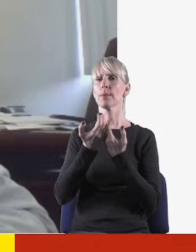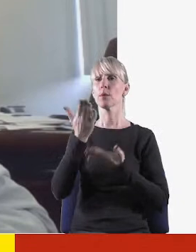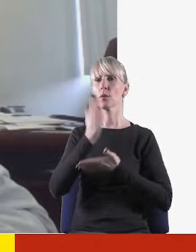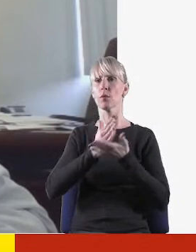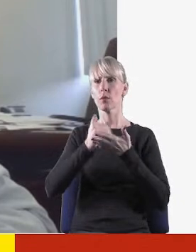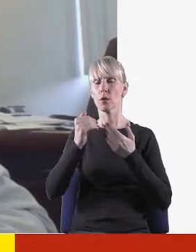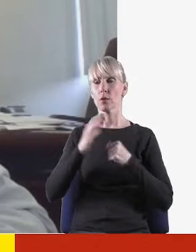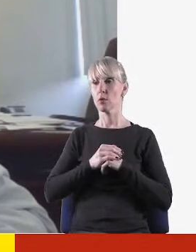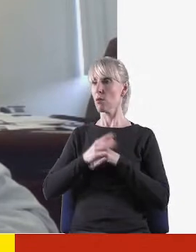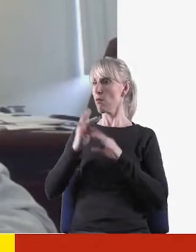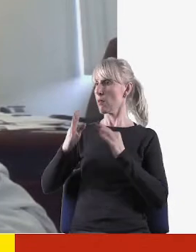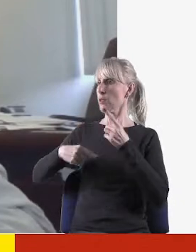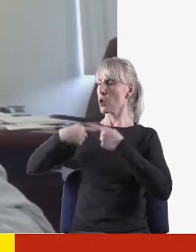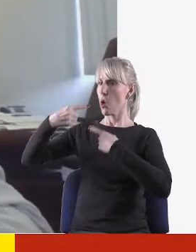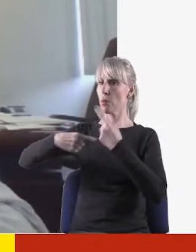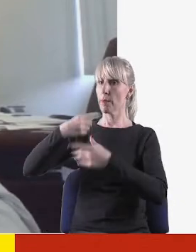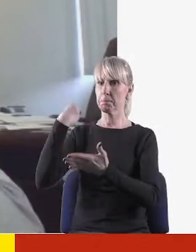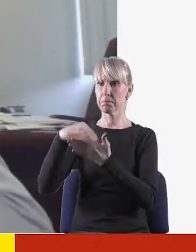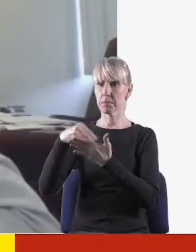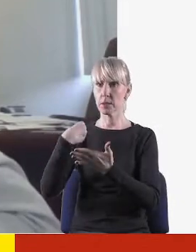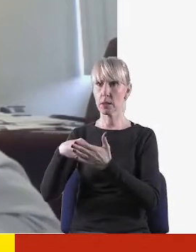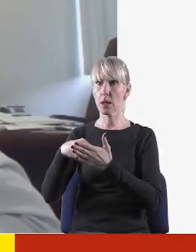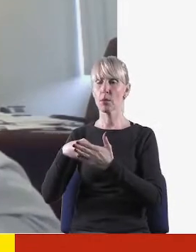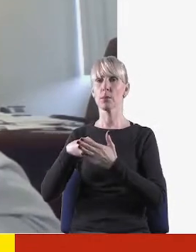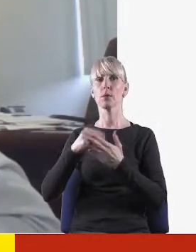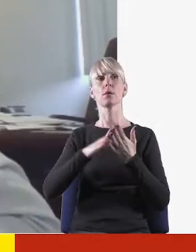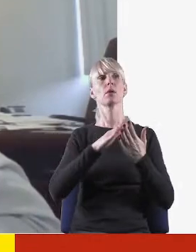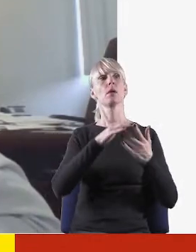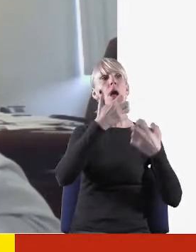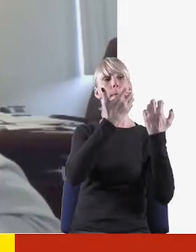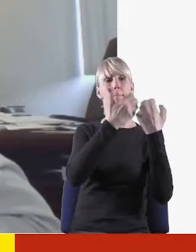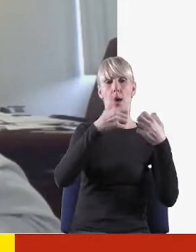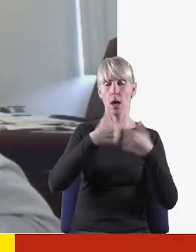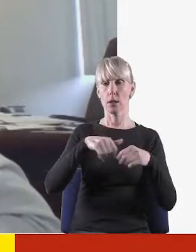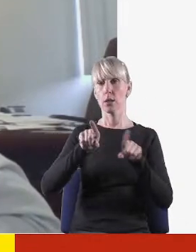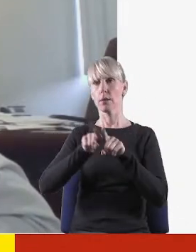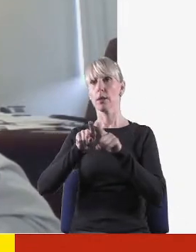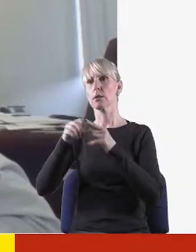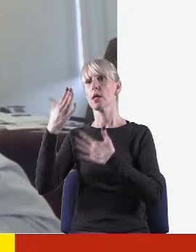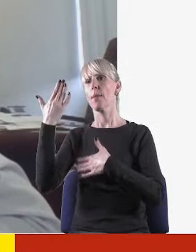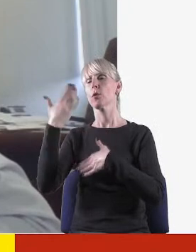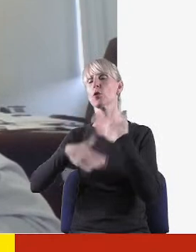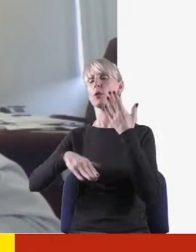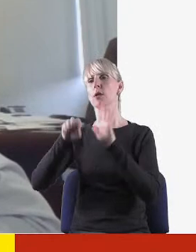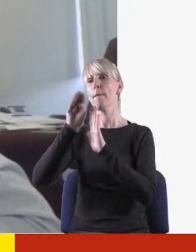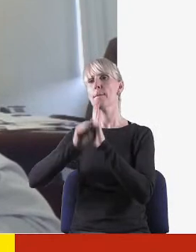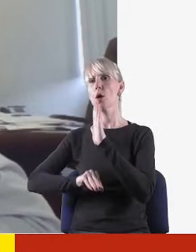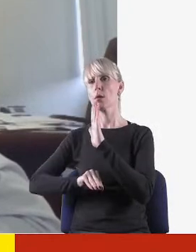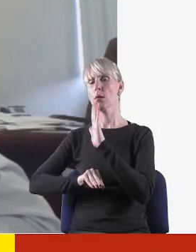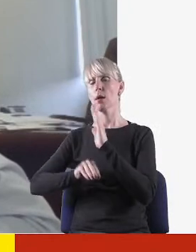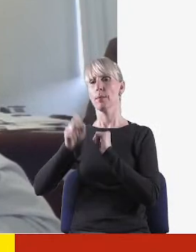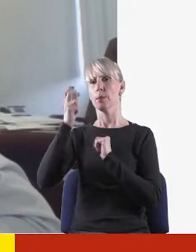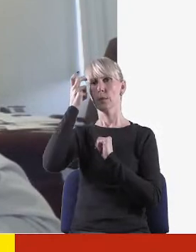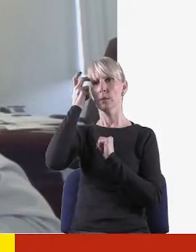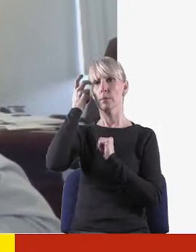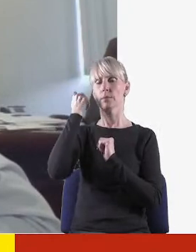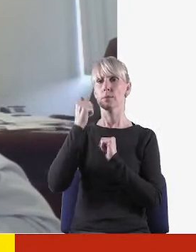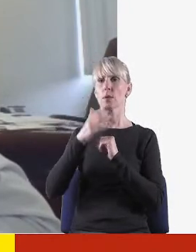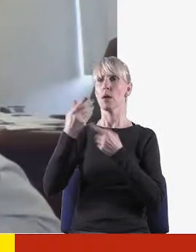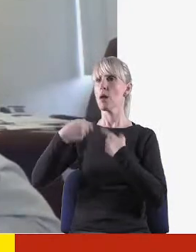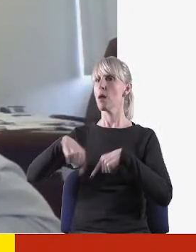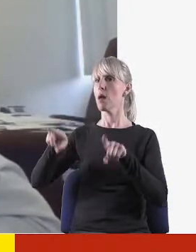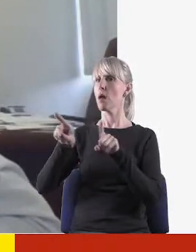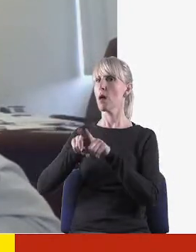kontynuujemy zakupy zarówno sprzętowe jeszcze z końcówki programu, który